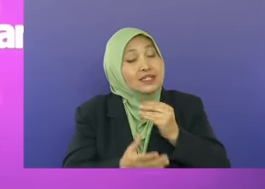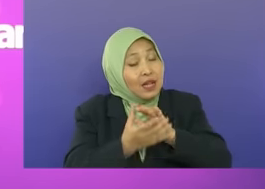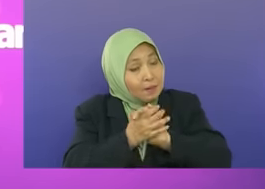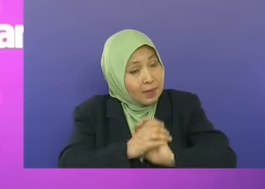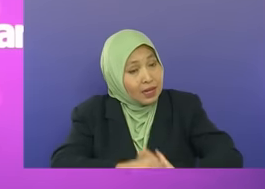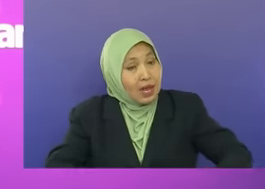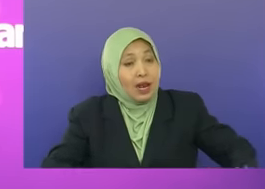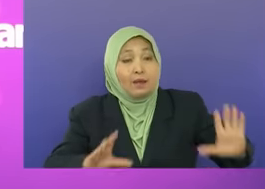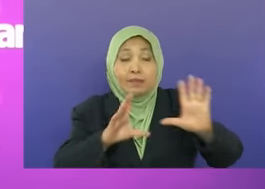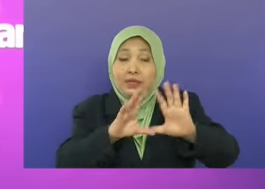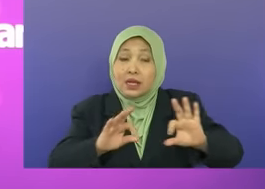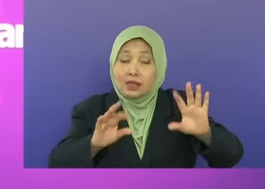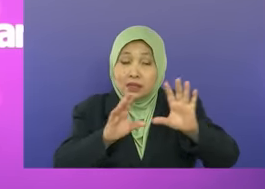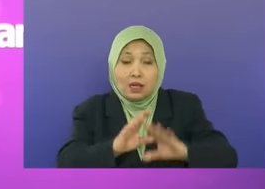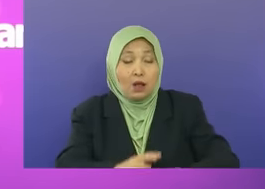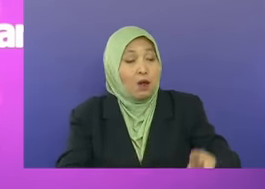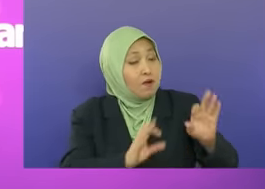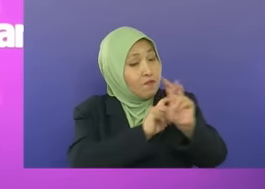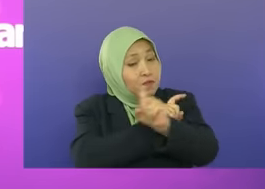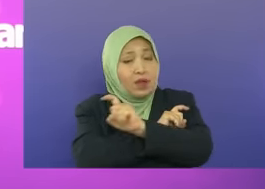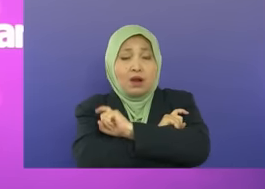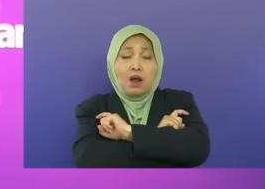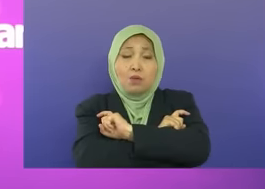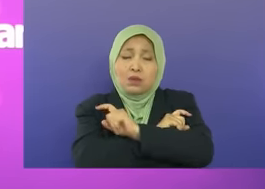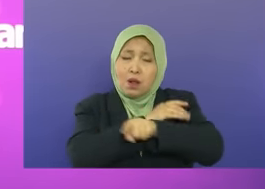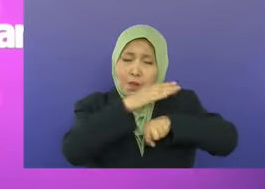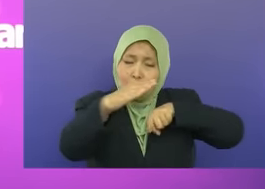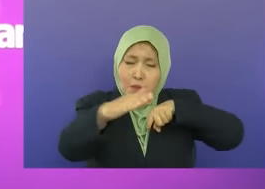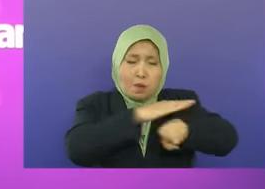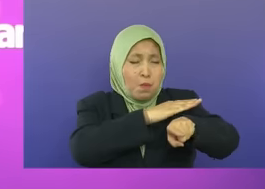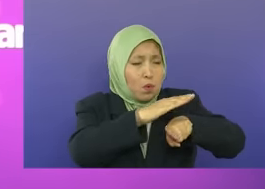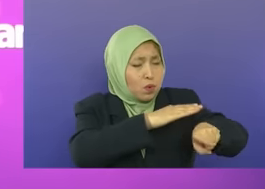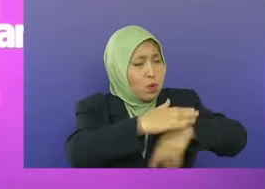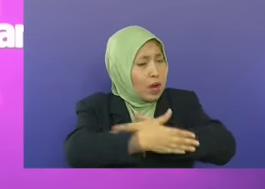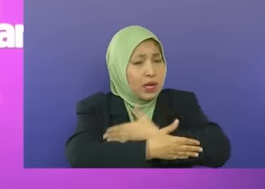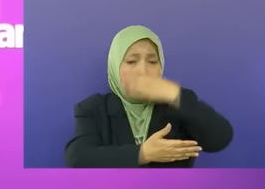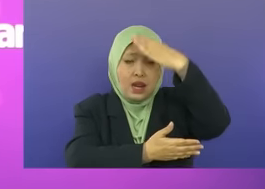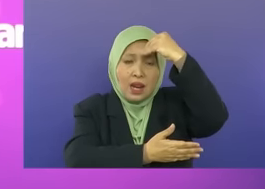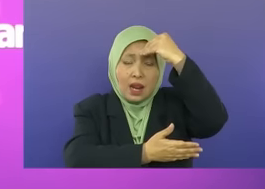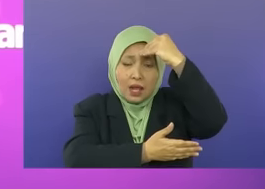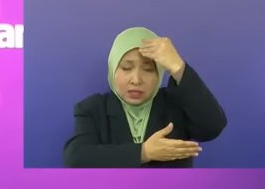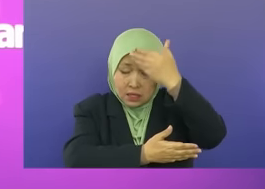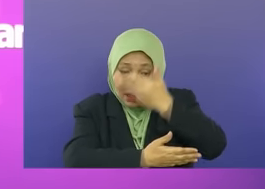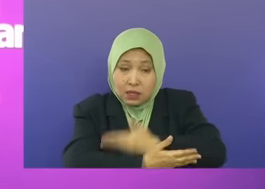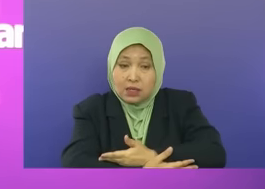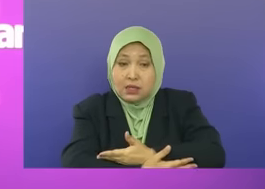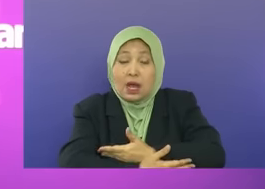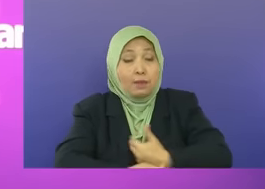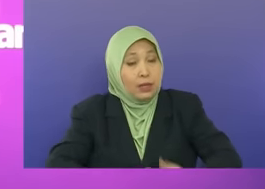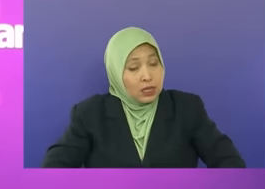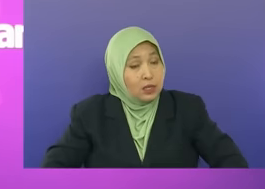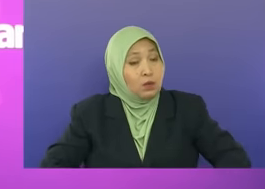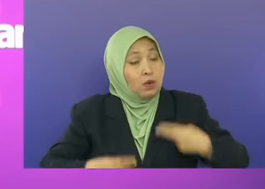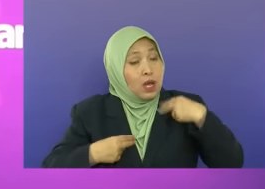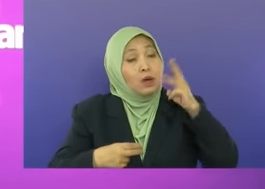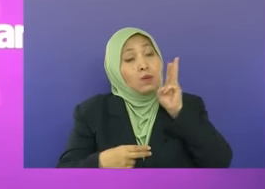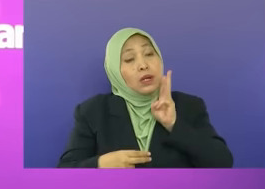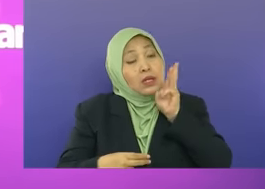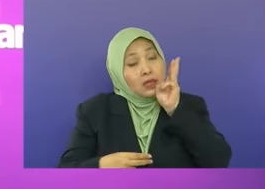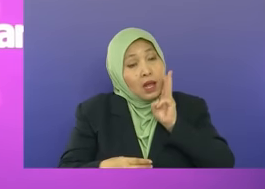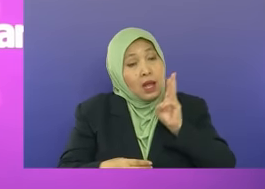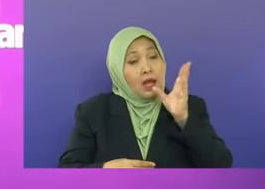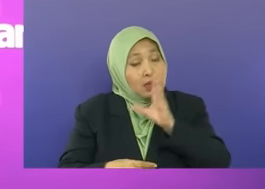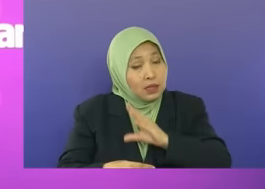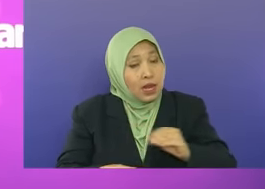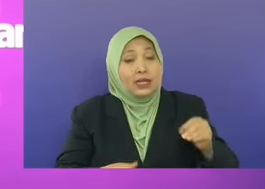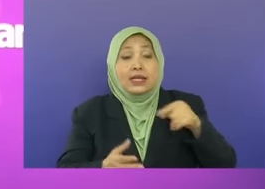peristiwa Firaun yang membunuh kepada anak-anak lelaki dan menghidupkan wanita-wanita dan